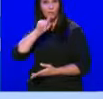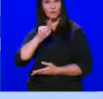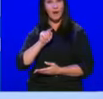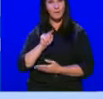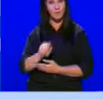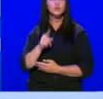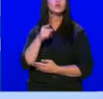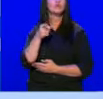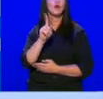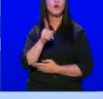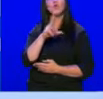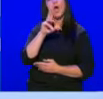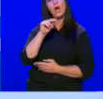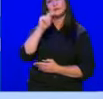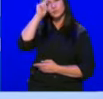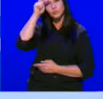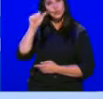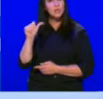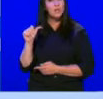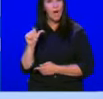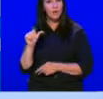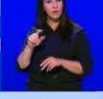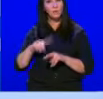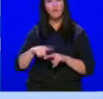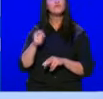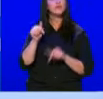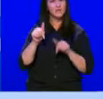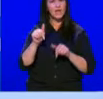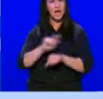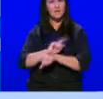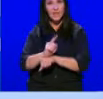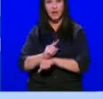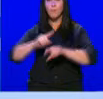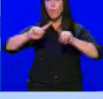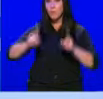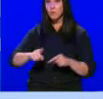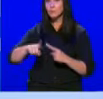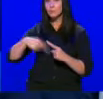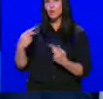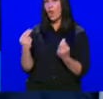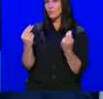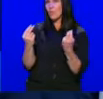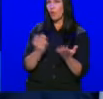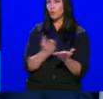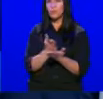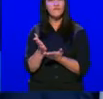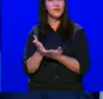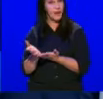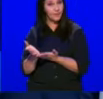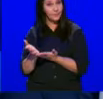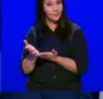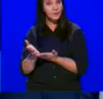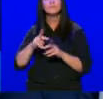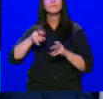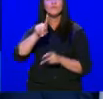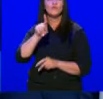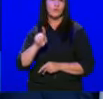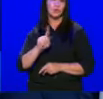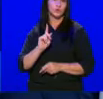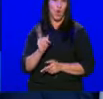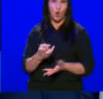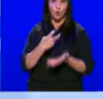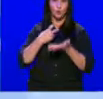това като казва и господин Ангел Найденов, дали сега веднага по бързата процедура е най-добрият вариант. И друг въпрос,